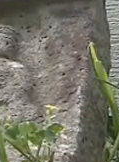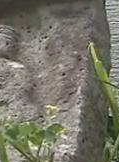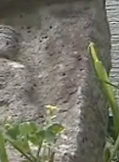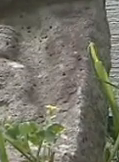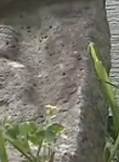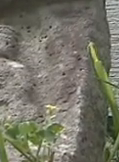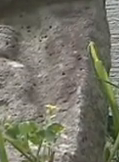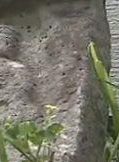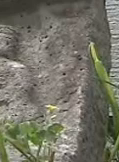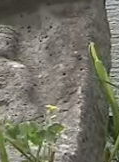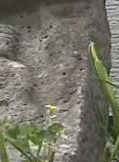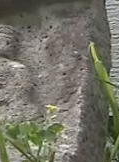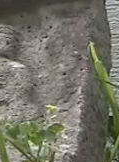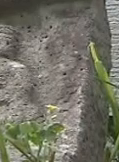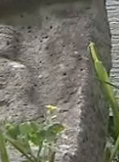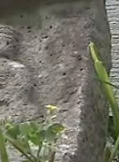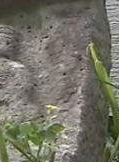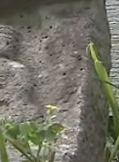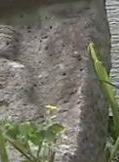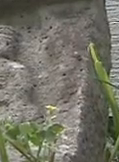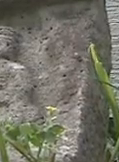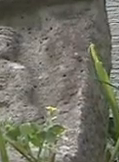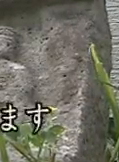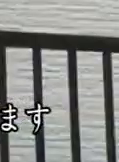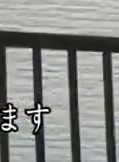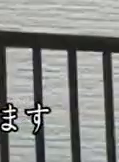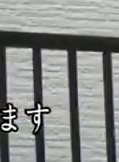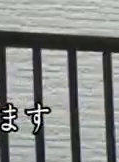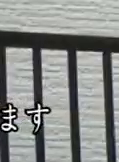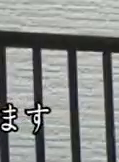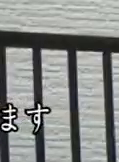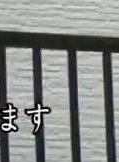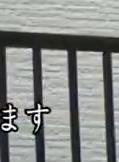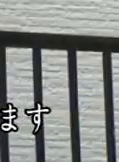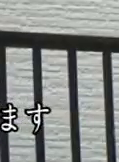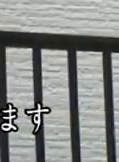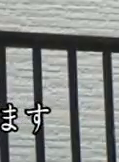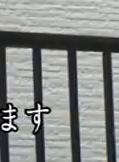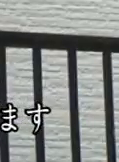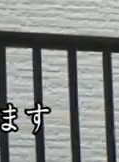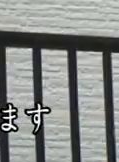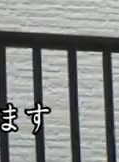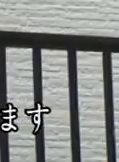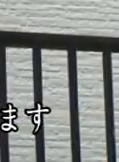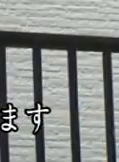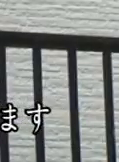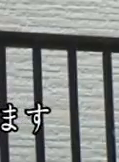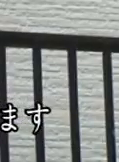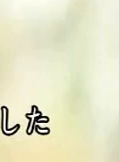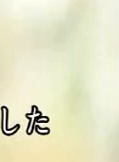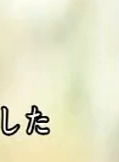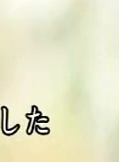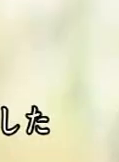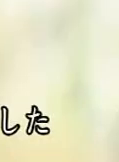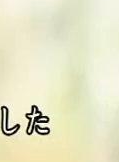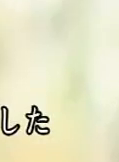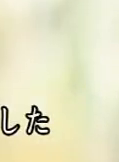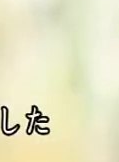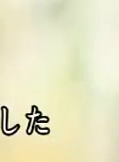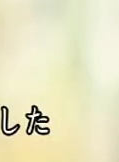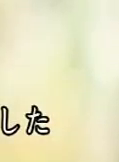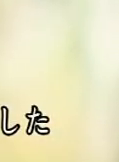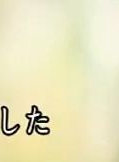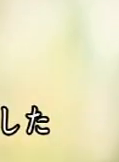踏み塚は農院法師が死期を迎え、歌の原稿をまとめて埋めた場所とされています。長